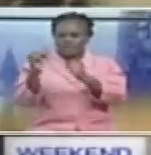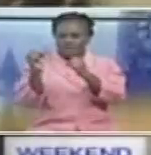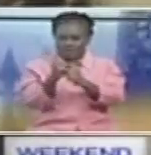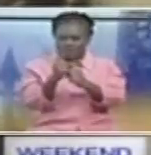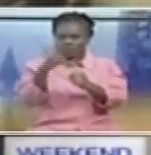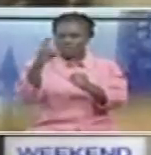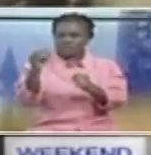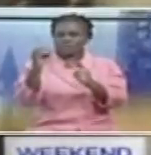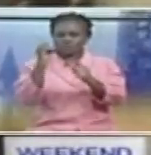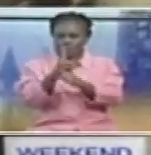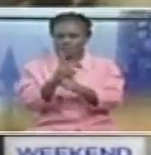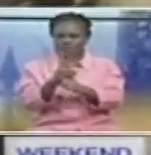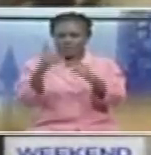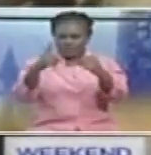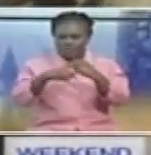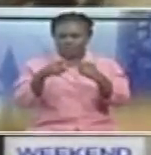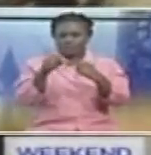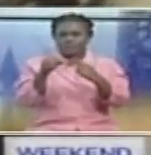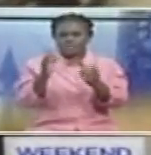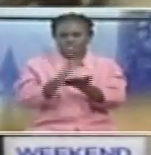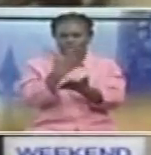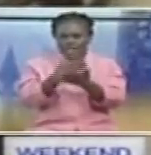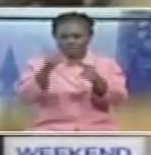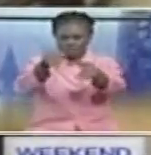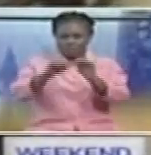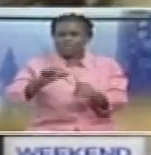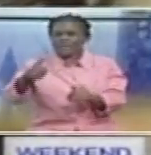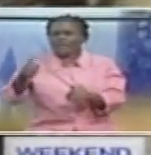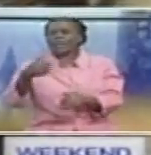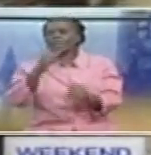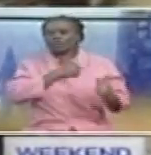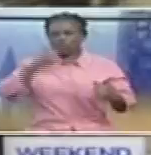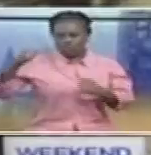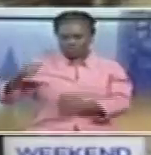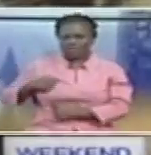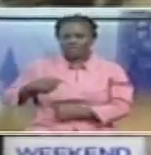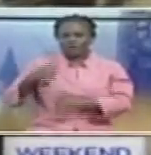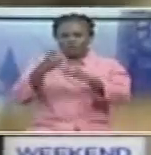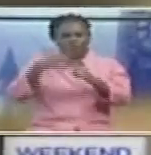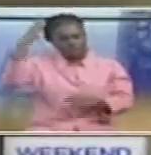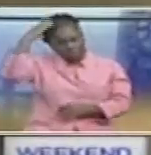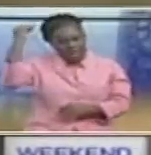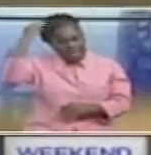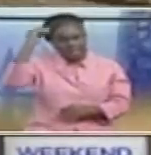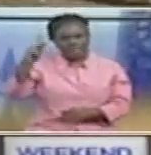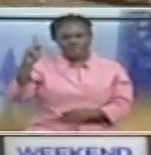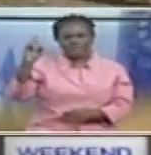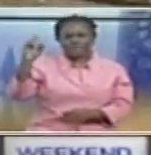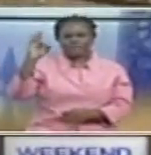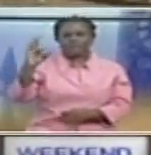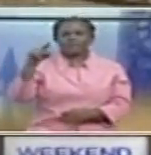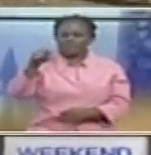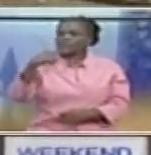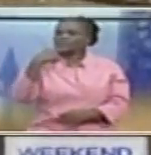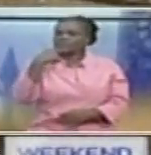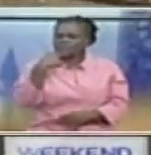October 2012. He shared a grave with a fellow KDF soldier and two soldiers of the Somali armed forces. Kwanza walikuwa